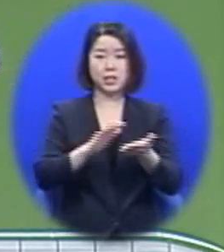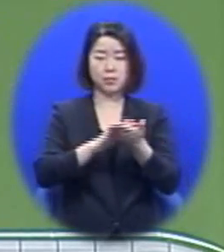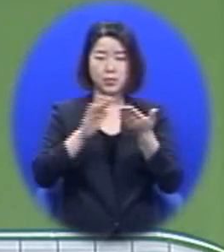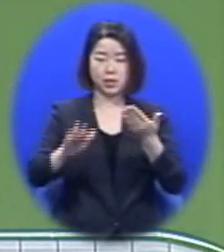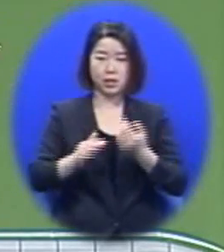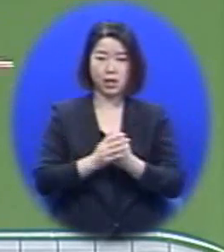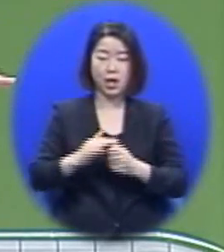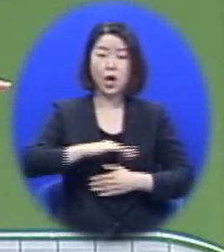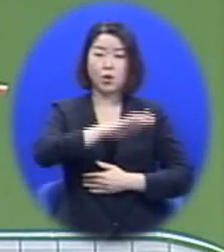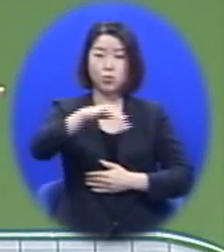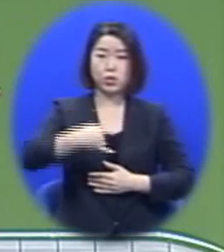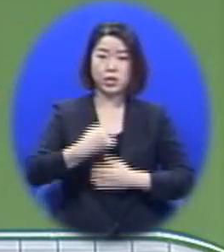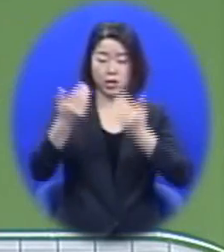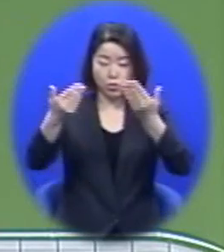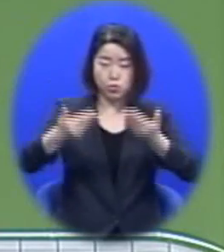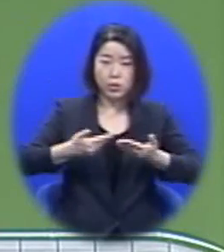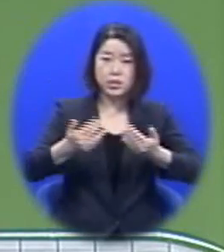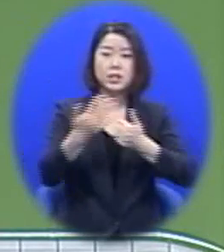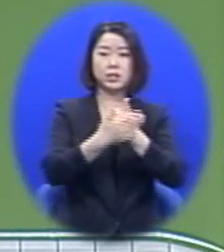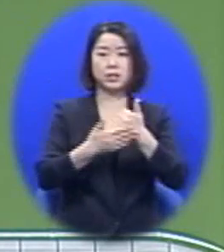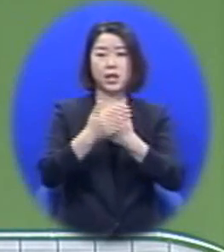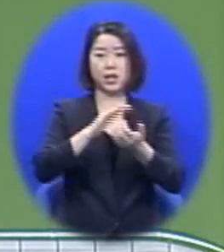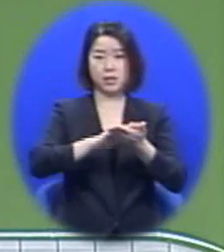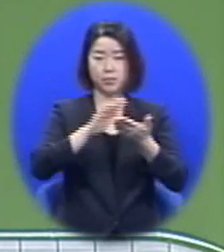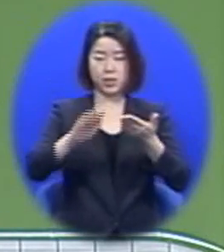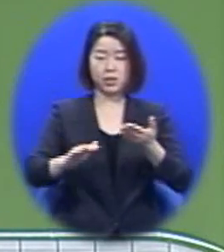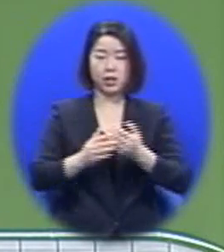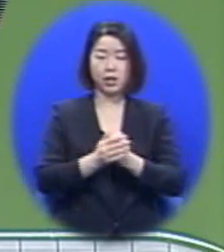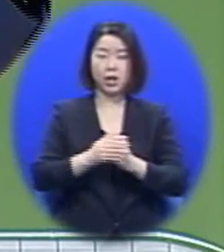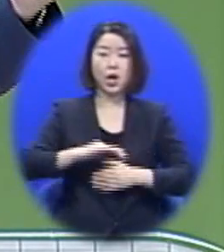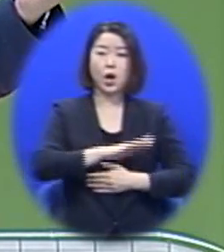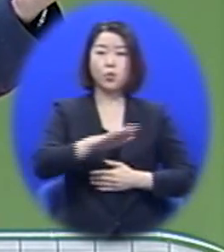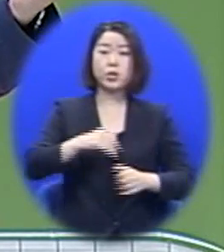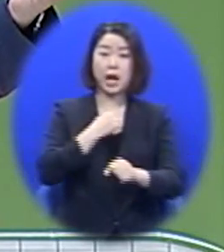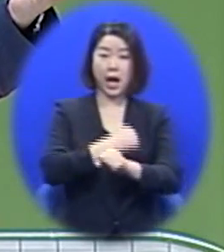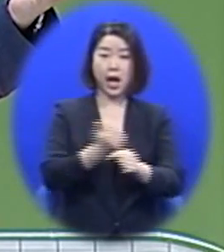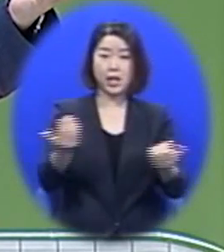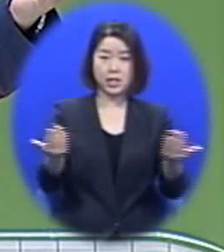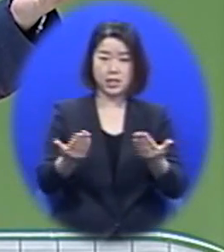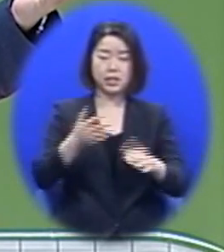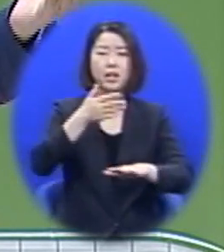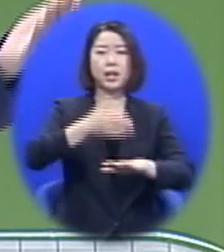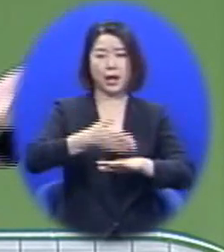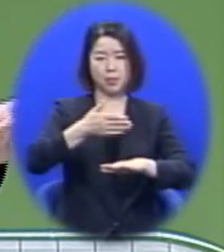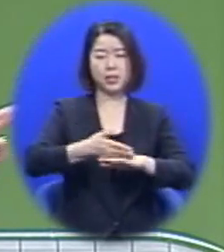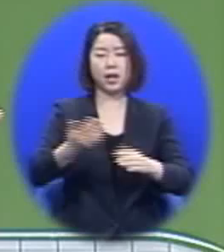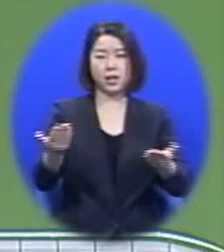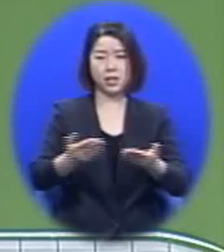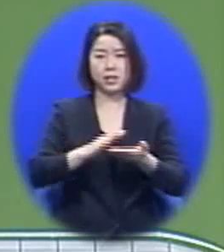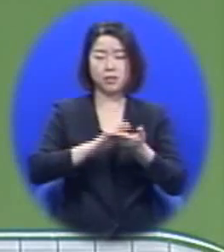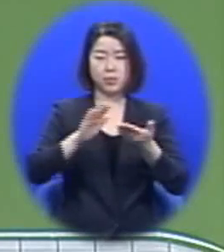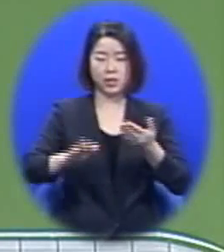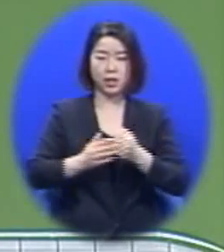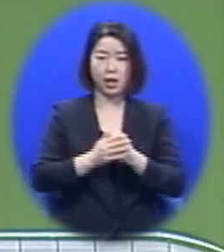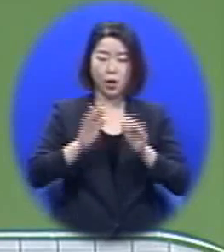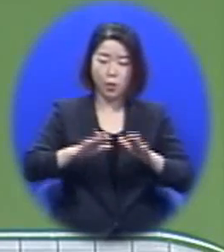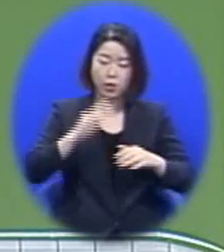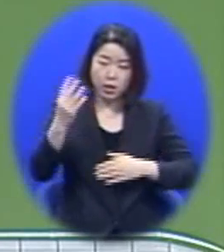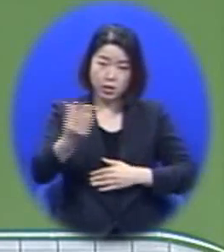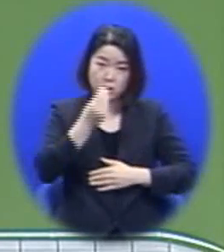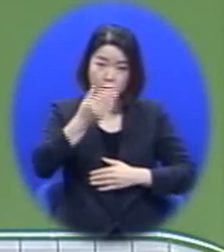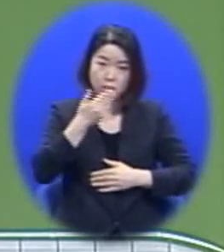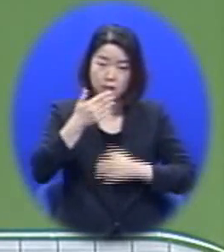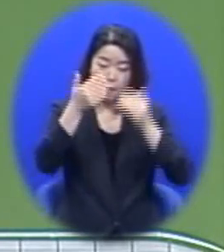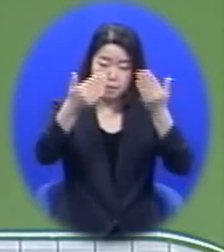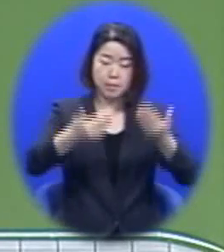이미 우리에게 주어진 은혜입니다. 우리가 할 일은 감사하는 것입니다. 오늘 성찬을 받을 때 여러분의